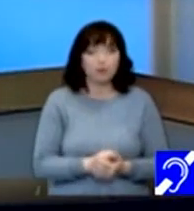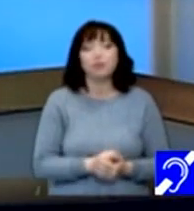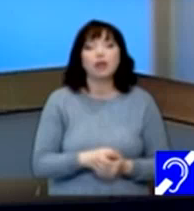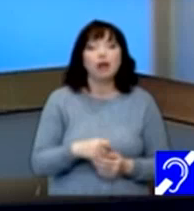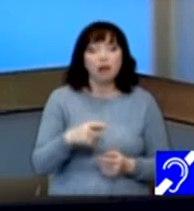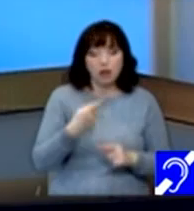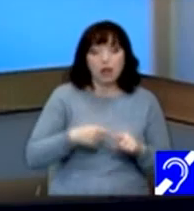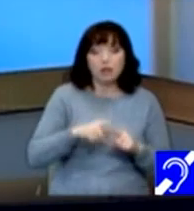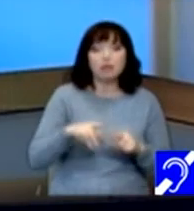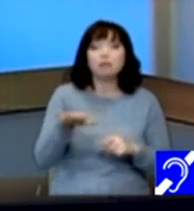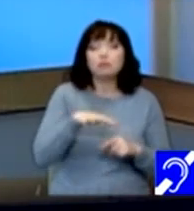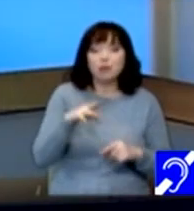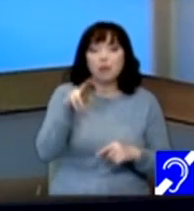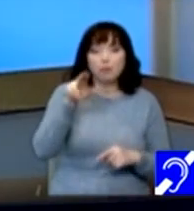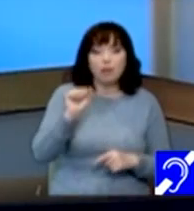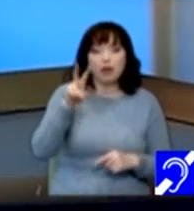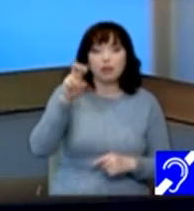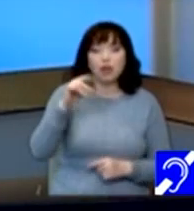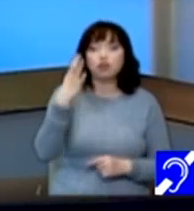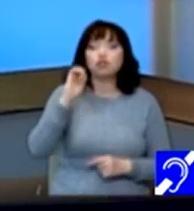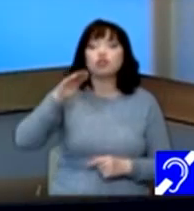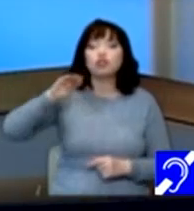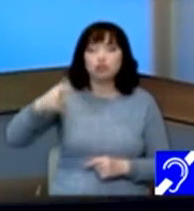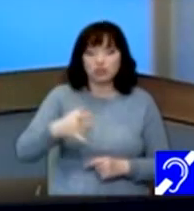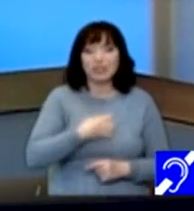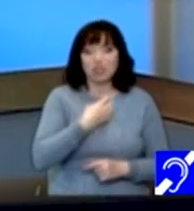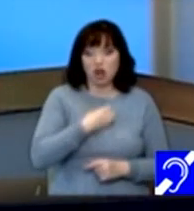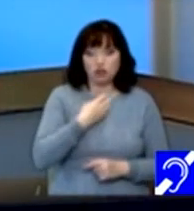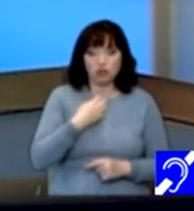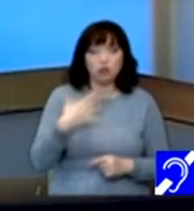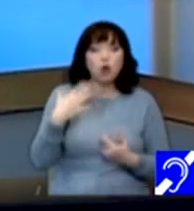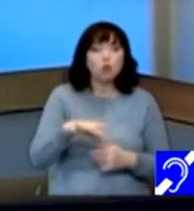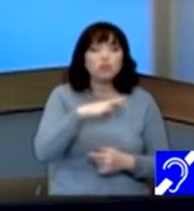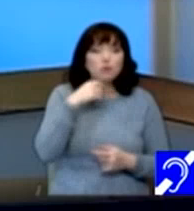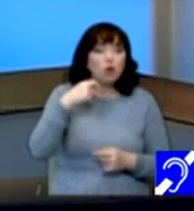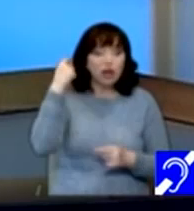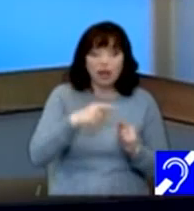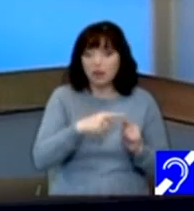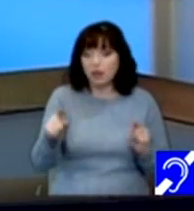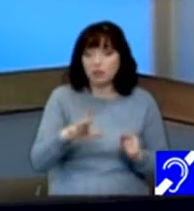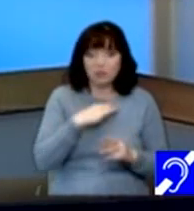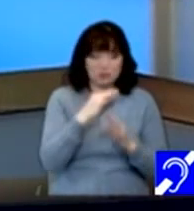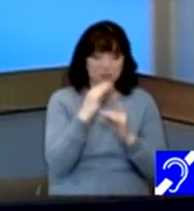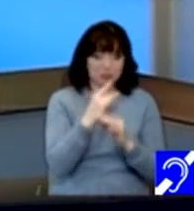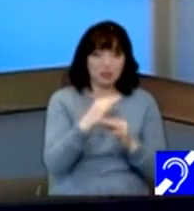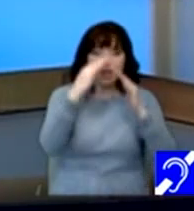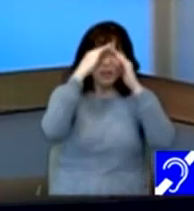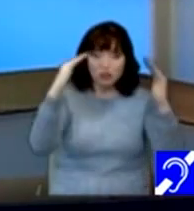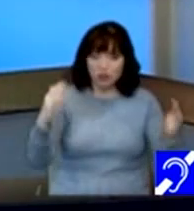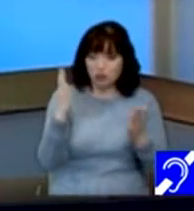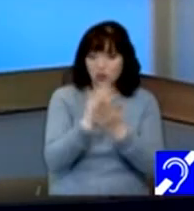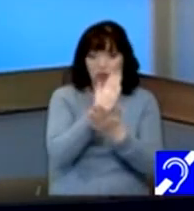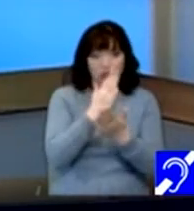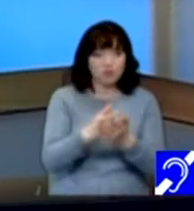de grădinița din localitatea Pănășești, Traianul Strășeni, care de ani buni se află în stare deplorabilă, iar acoperișul deteriorat al